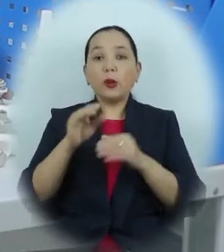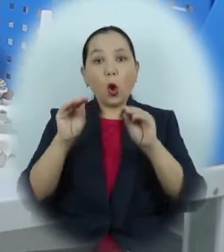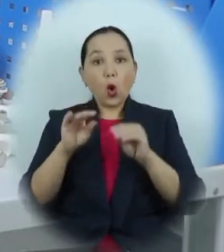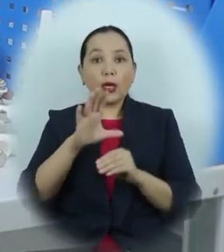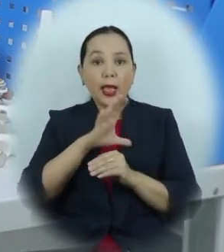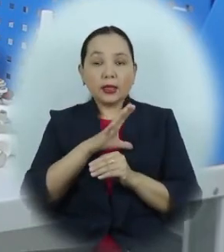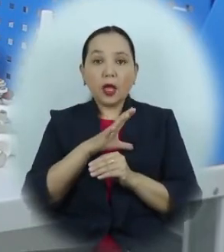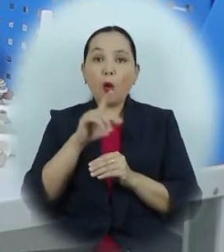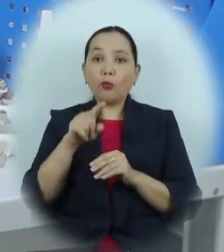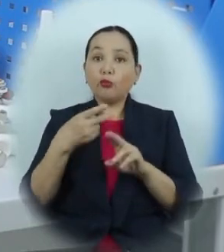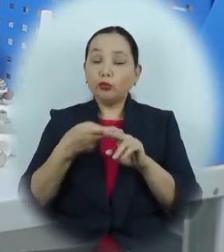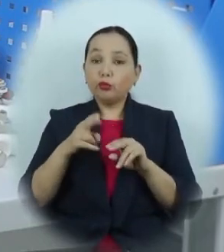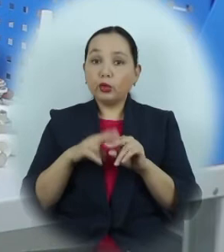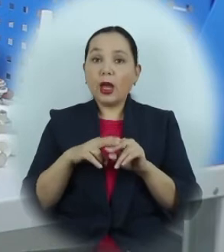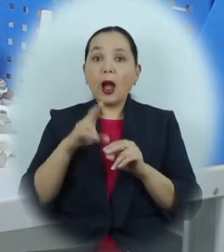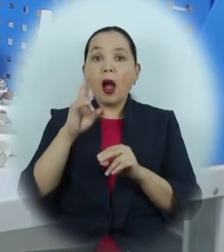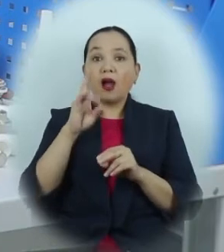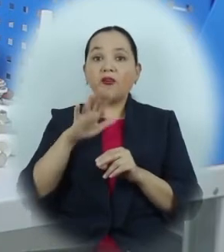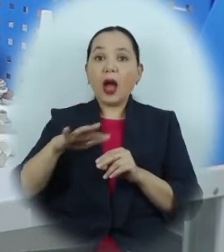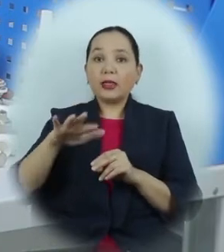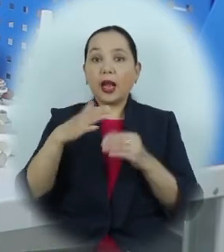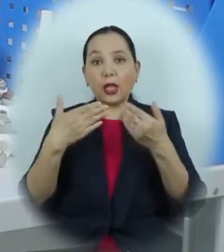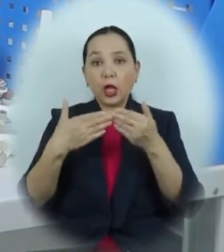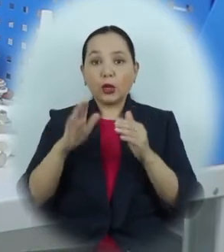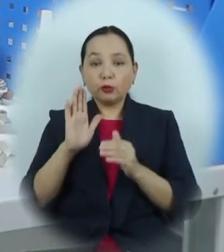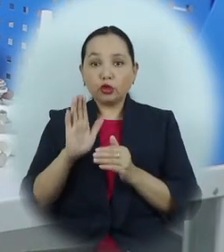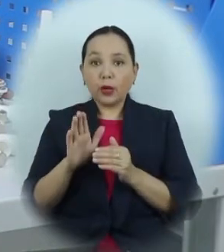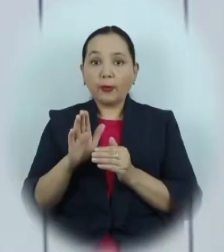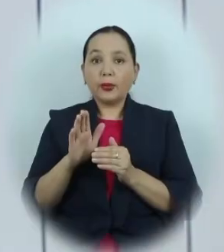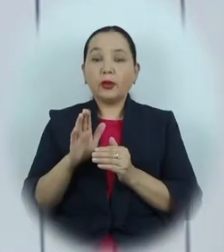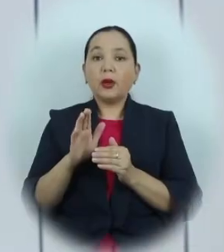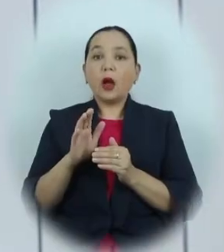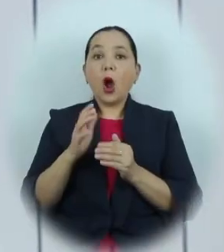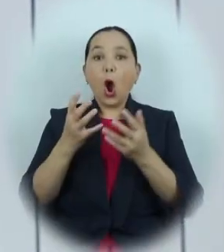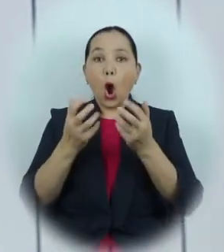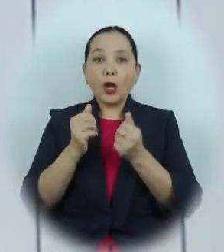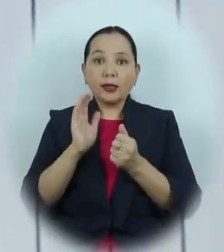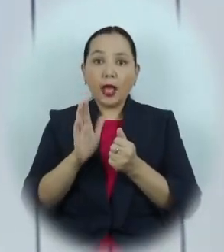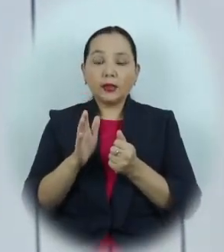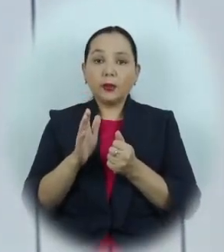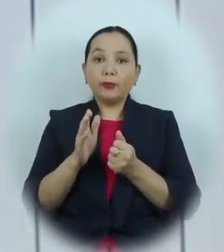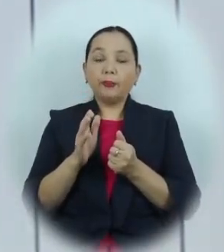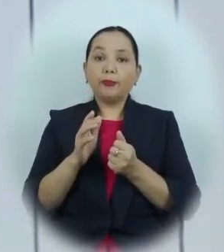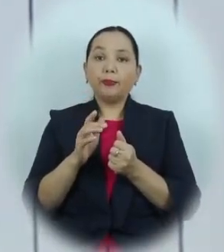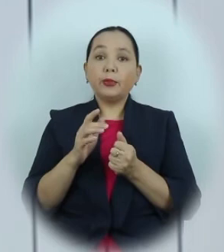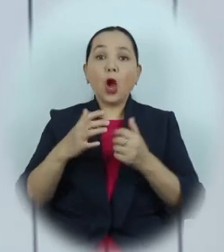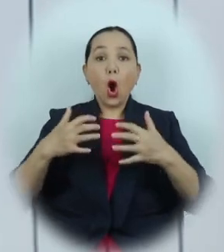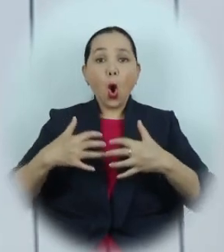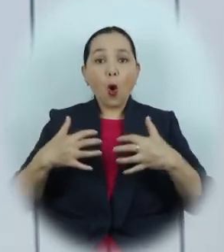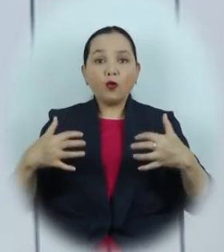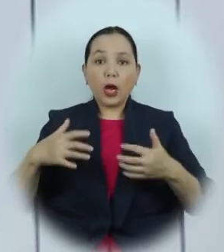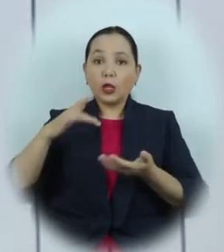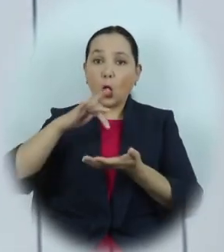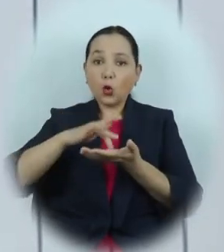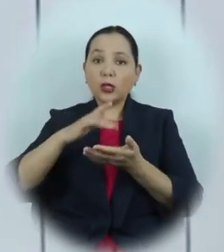qo'yilganda buni kvadratdan kelib chiqib olinadi. Endi bunda qovurg'ani